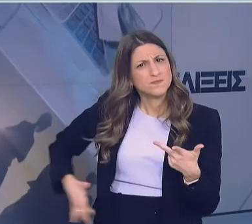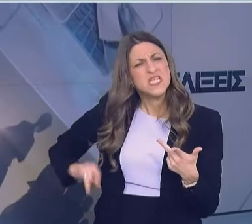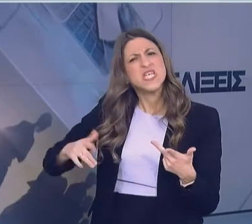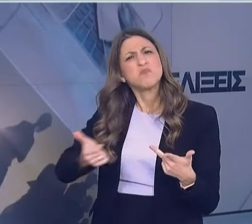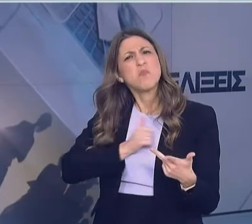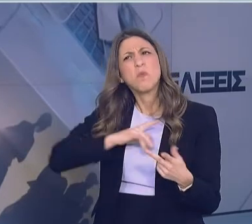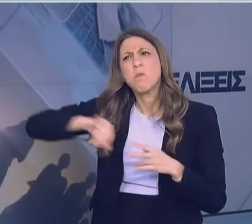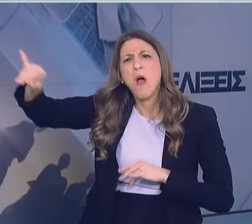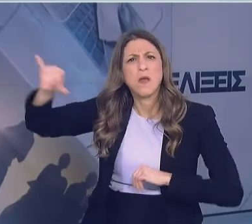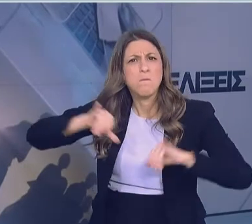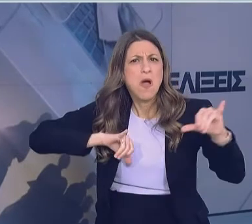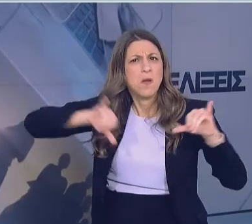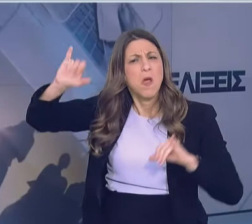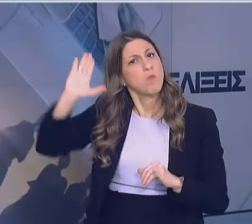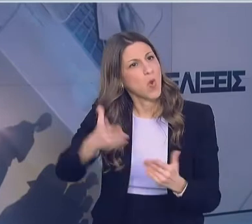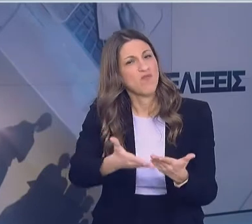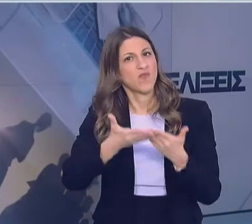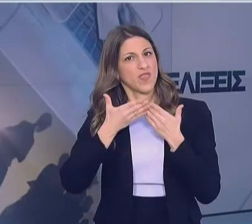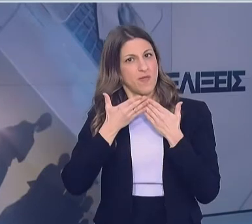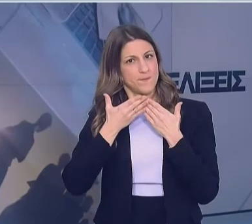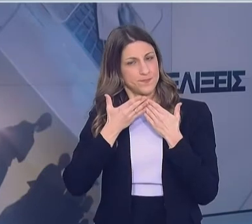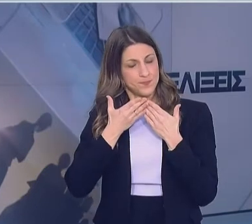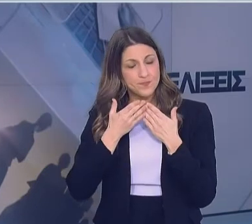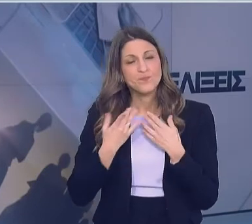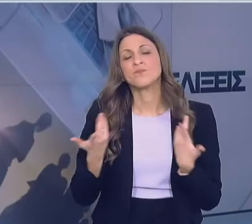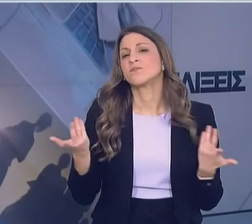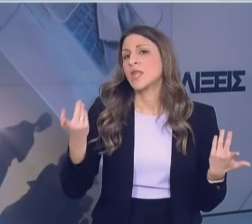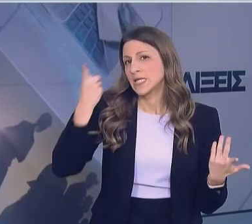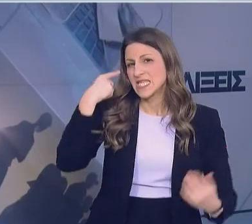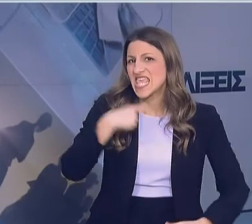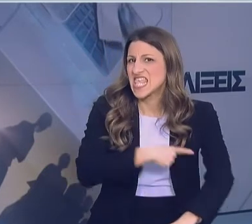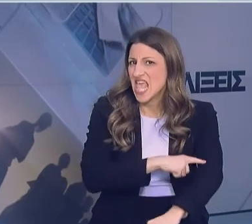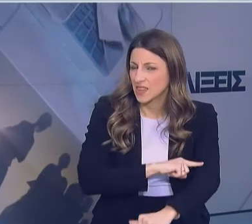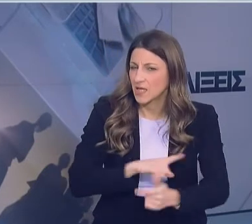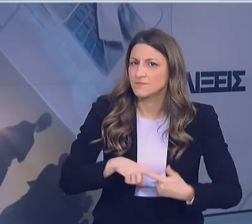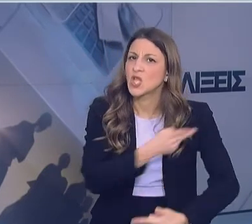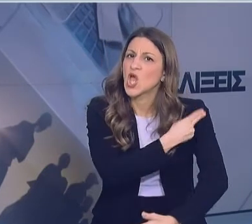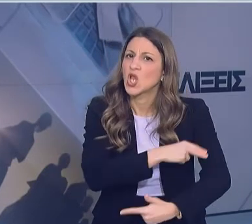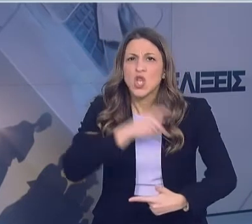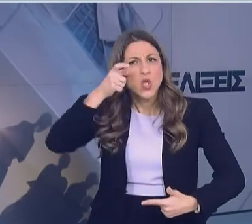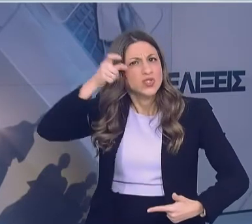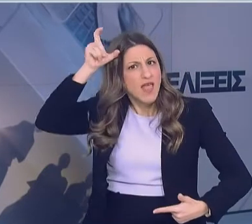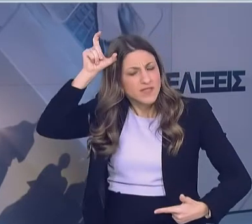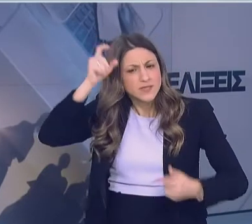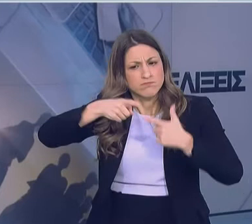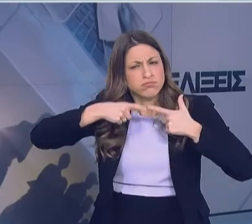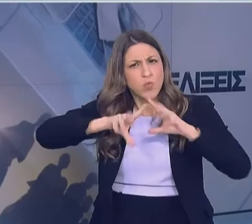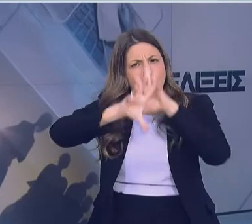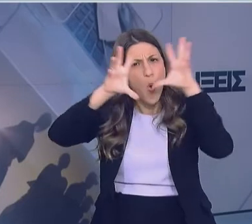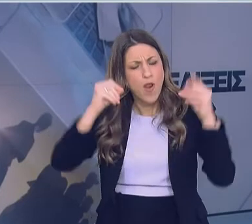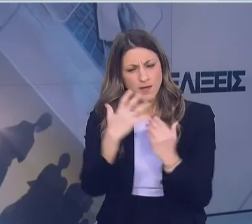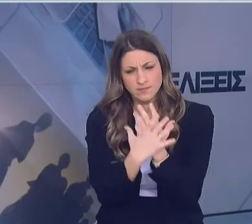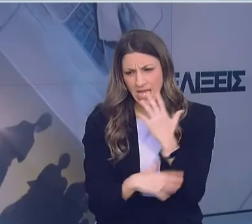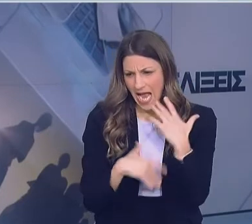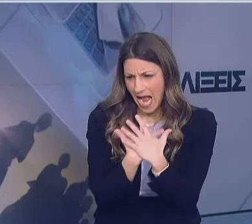σε απομακρυσμένες περιοχές της χώρας. Το υγειονομικό προσωπικό θα ευωδιαστεί με όλα τα μέτρα ατομικής προστασίας, ώστε να μην